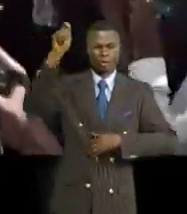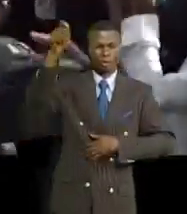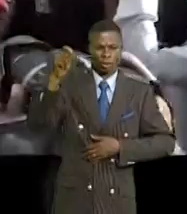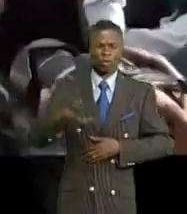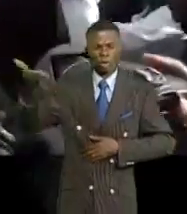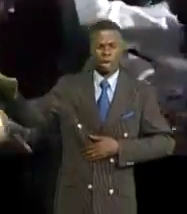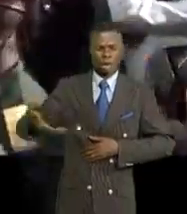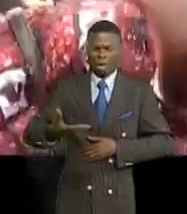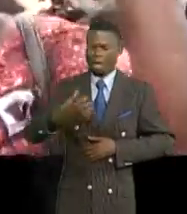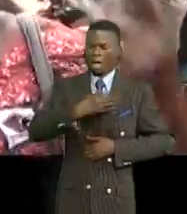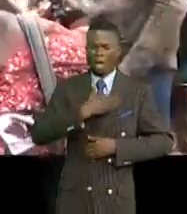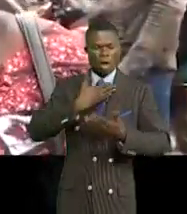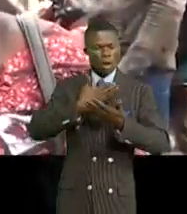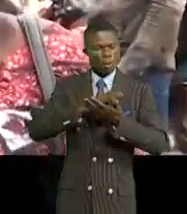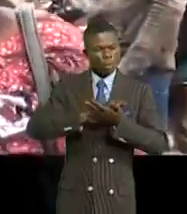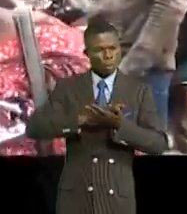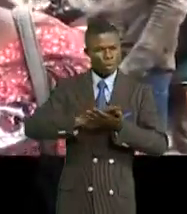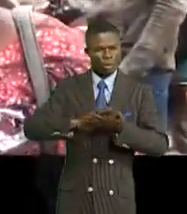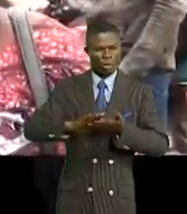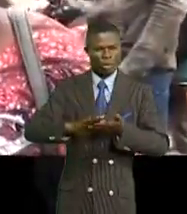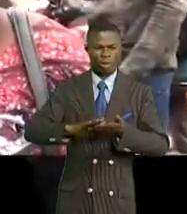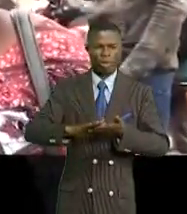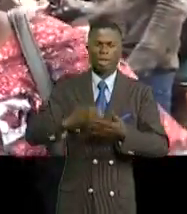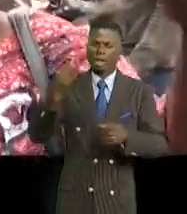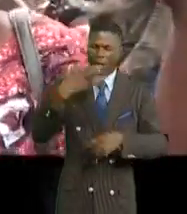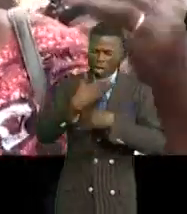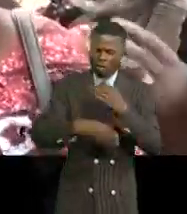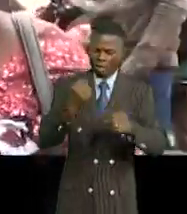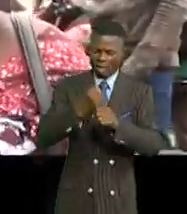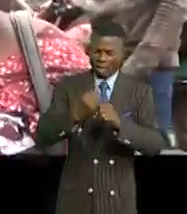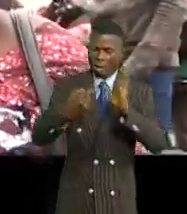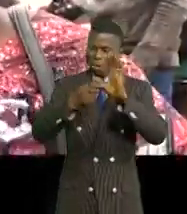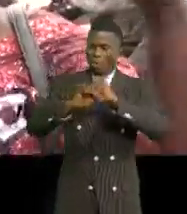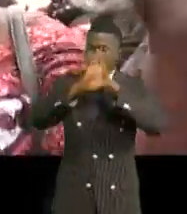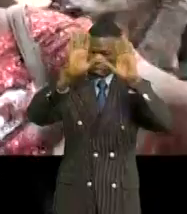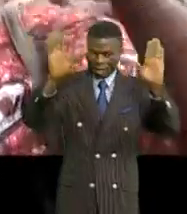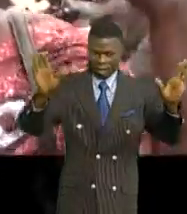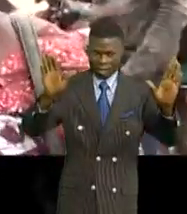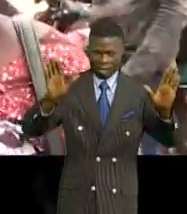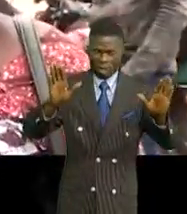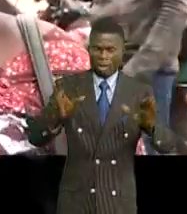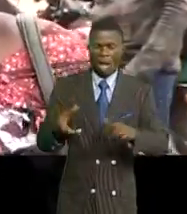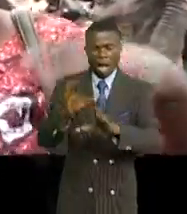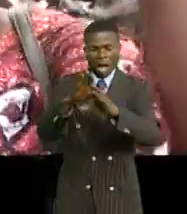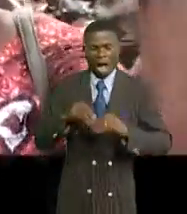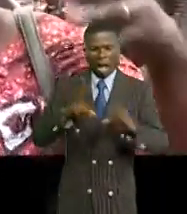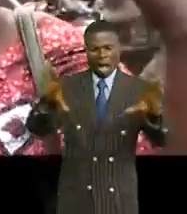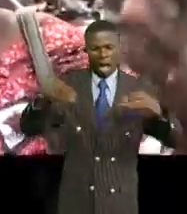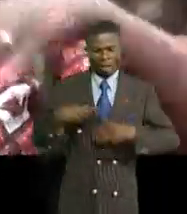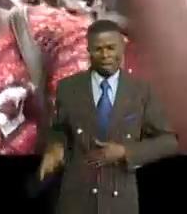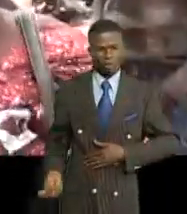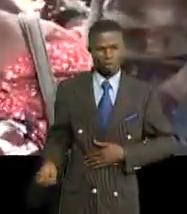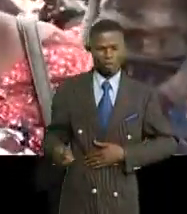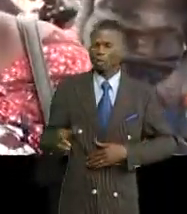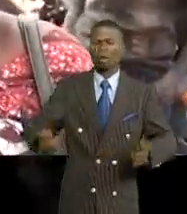na motema bo manko. Pe asala makambo eko monana ba corrompre ete ba corrompu ana